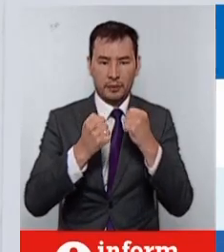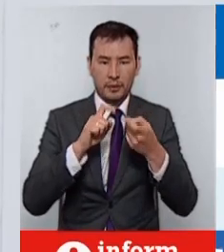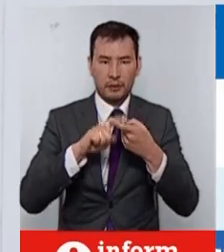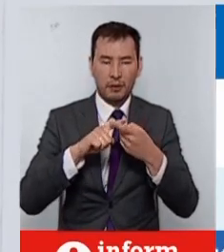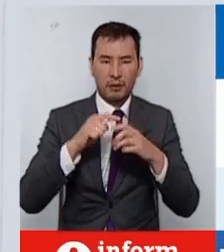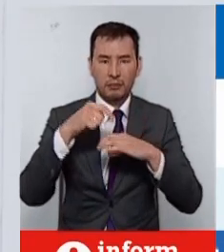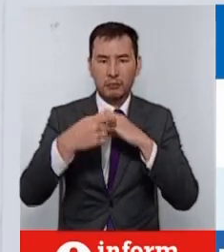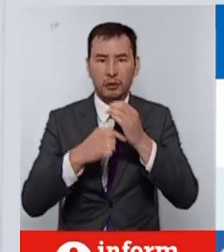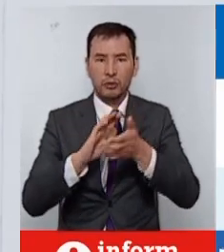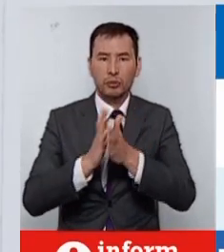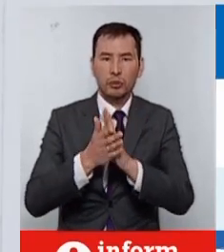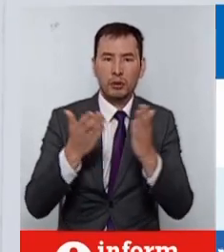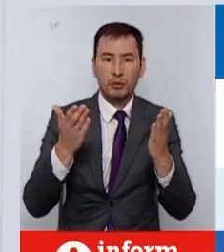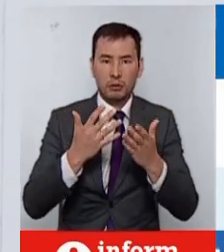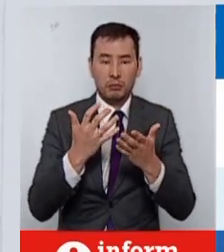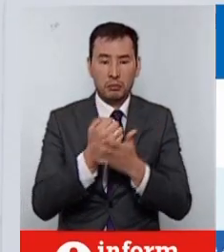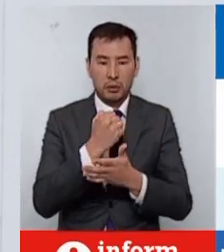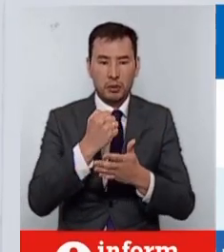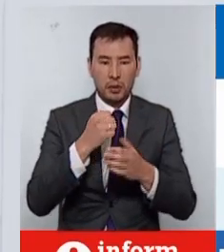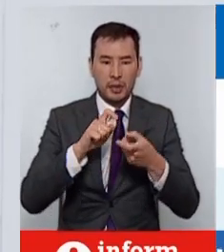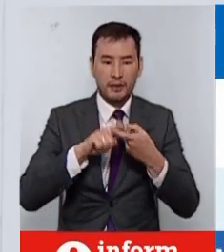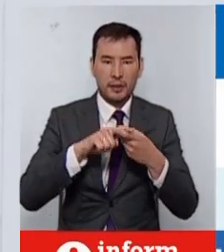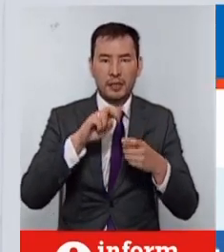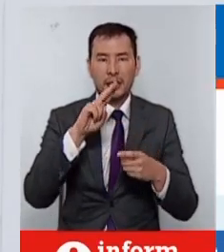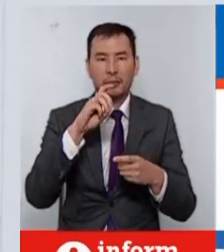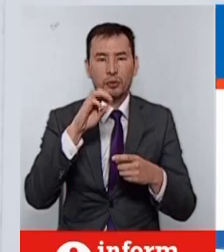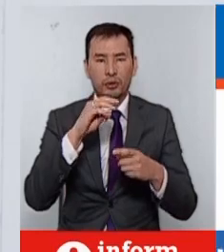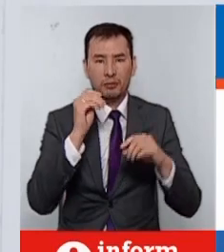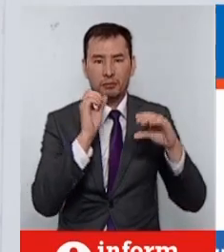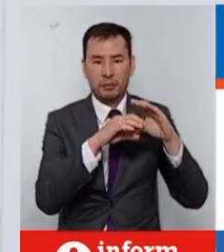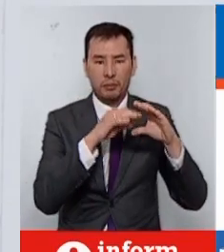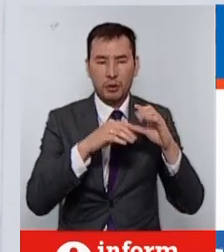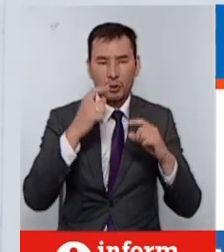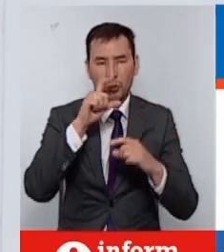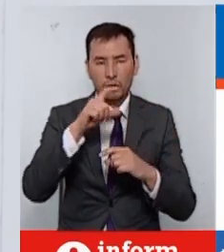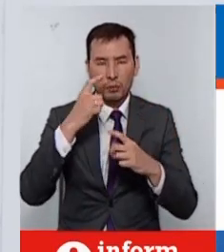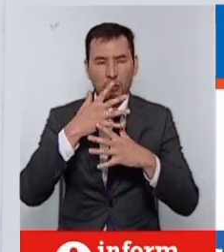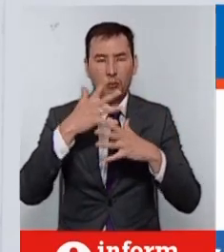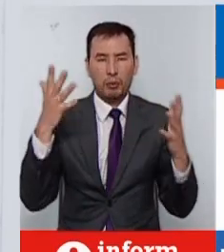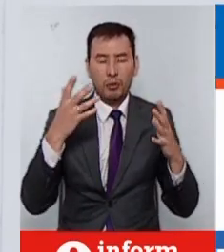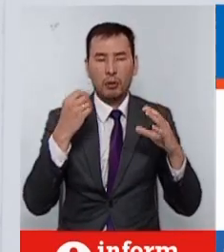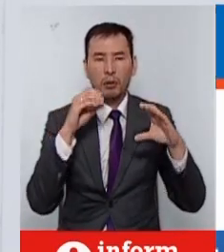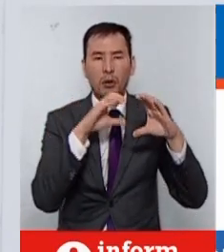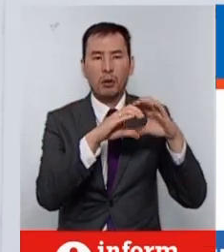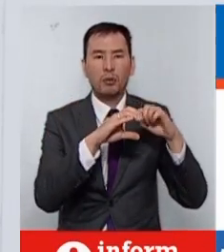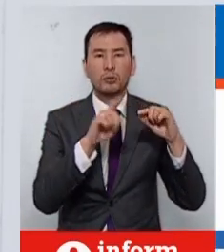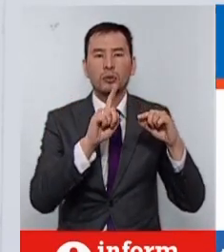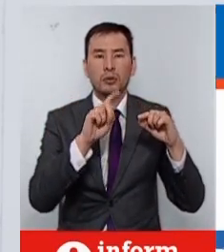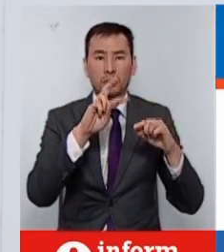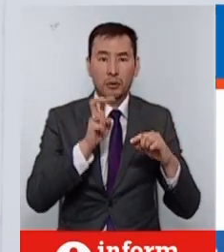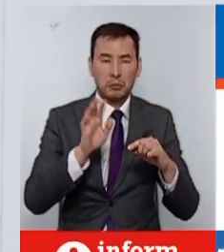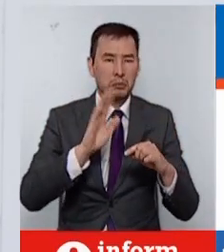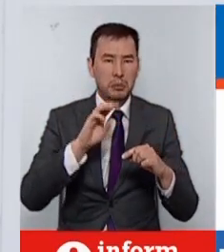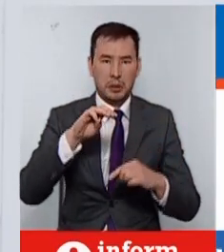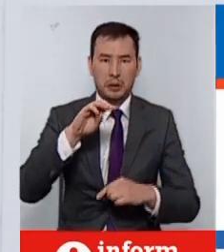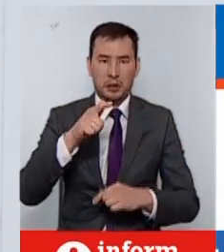инфляции. Мы видим, что это хорошо передается на рынок депозитов. Мы видим, что люди больше свои сбережения хранят в тенге. Население меньше расходует средств и